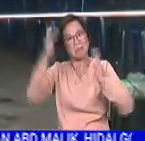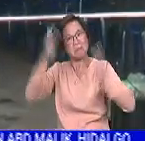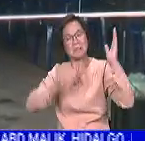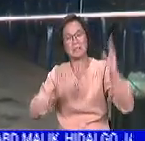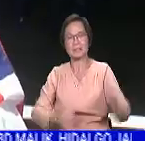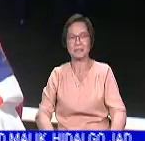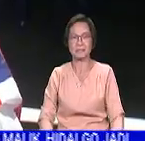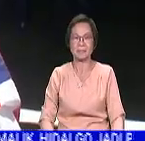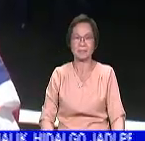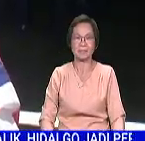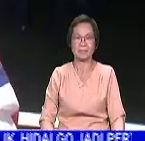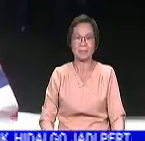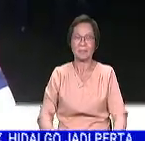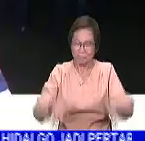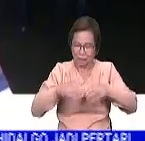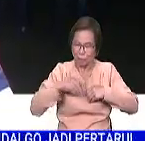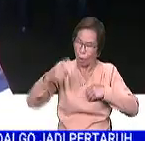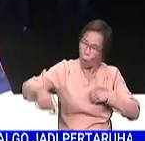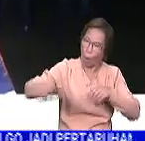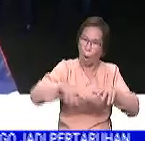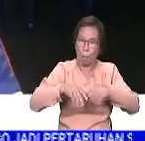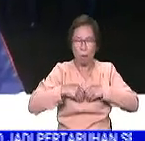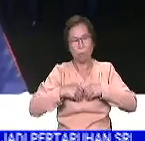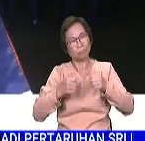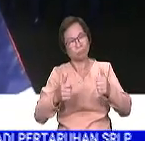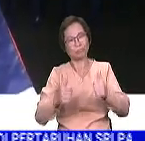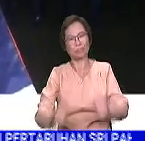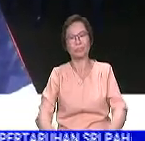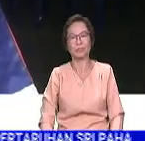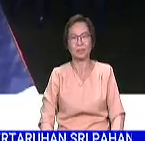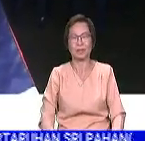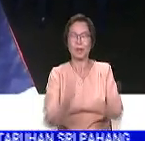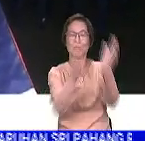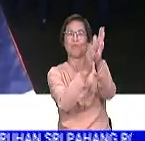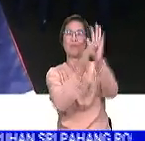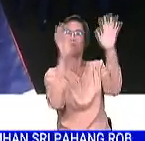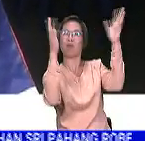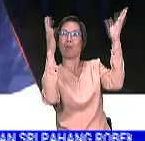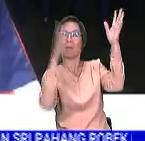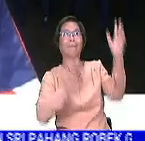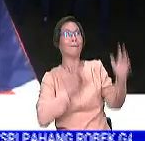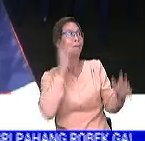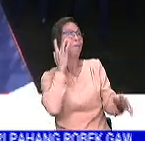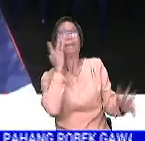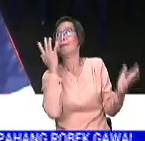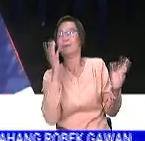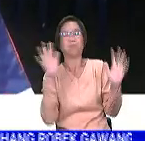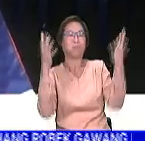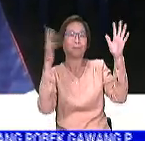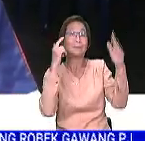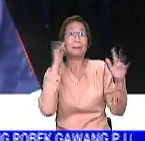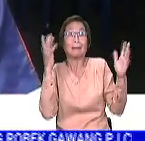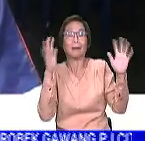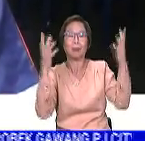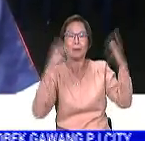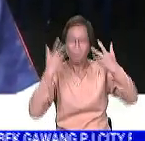Halo Ndah diterima orang ramai-ramai Nah jual-beli itu bukan gemuruh suara tangisanku ya gan sayur